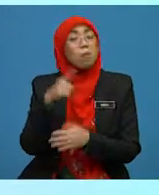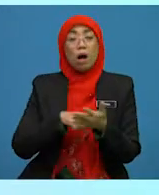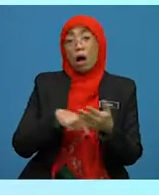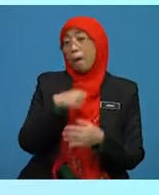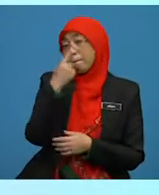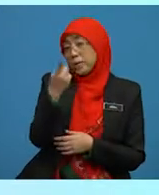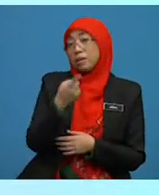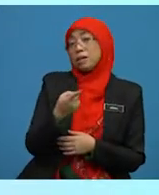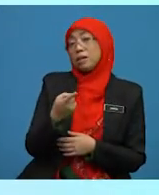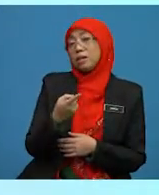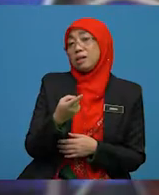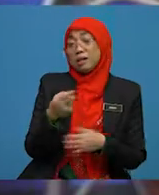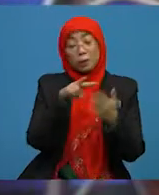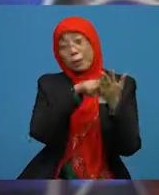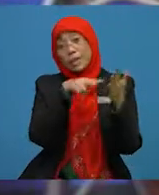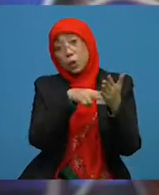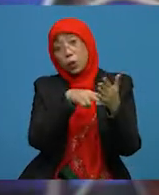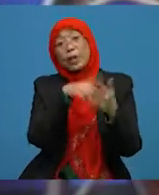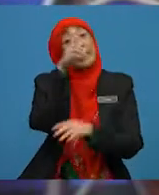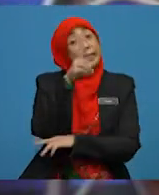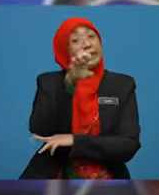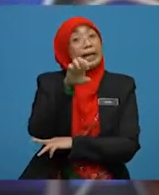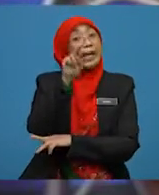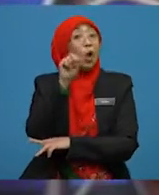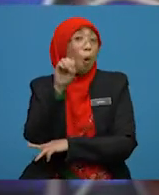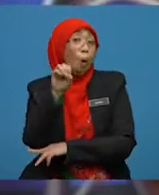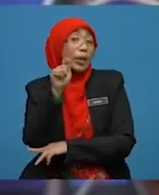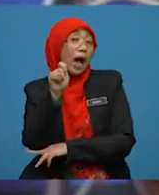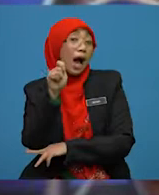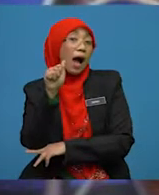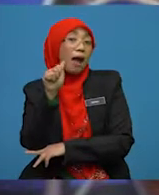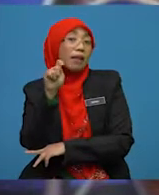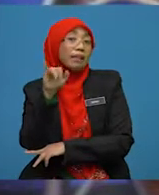yang dimaksudkan dengan makna denotatif.